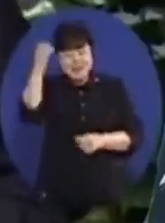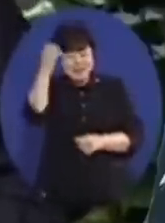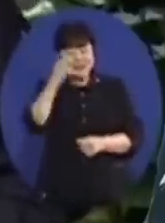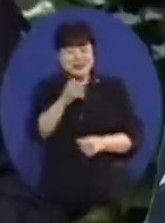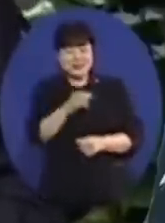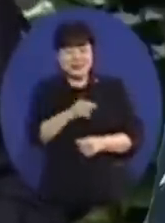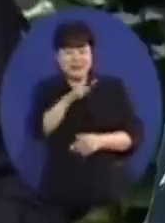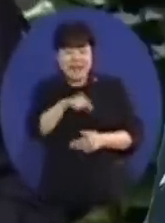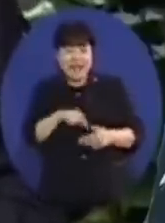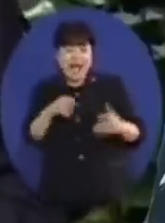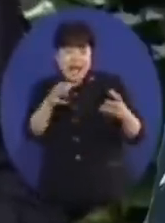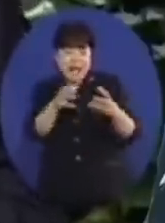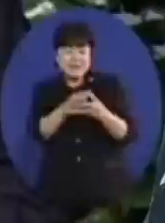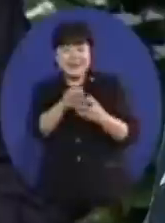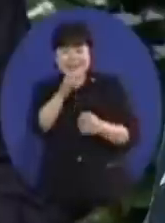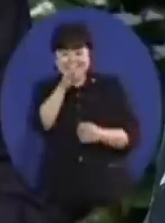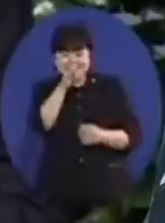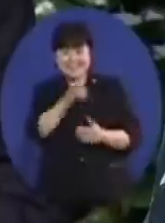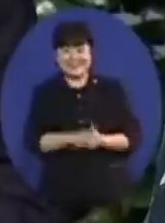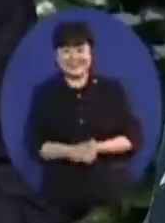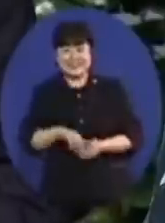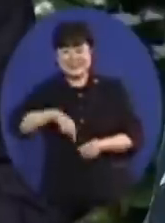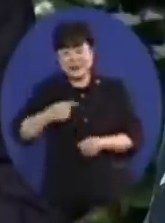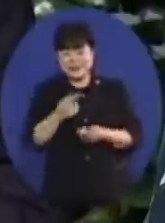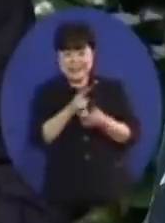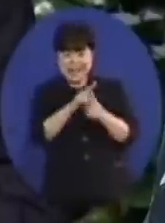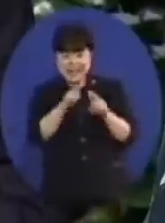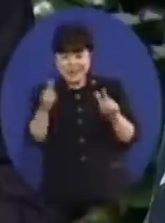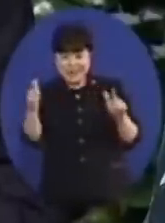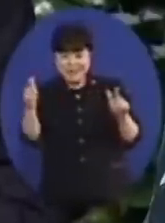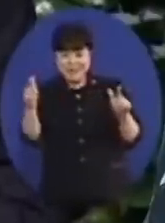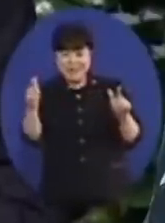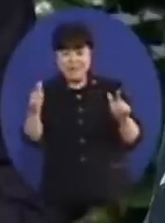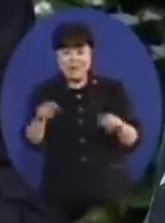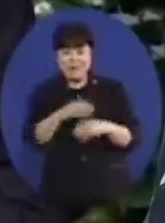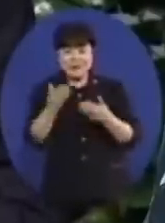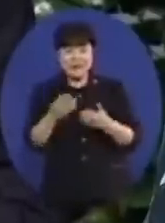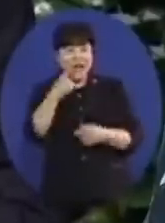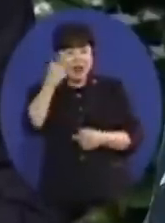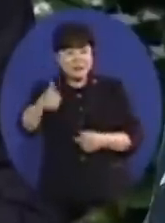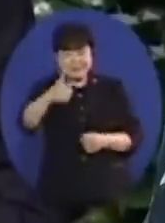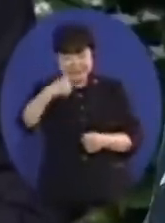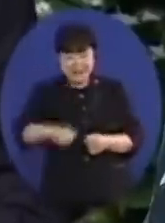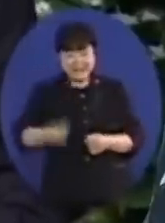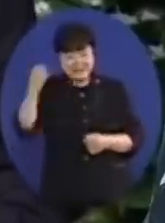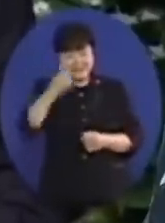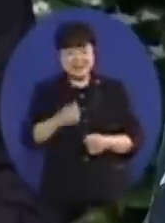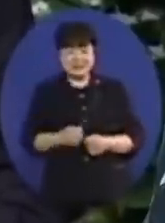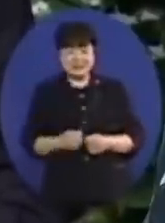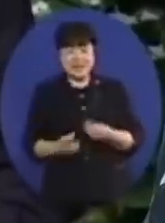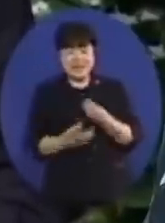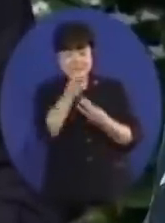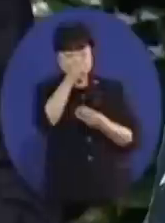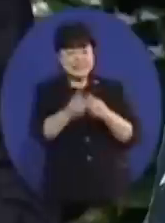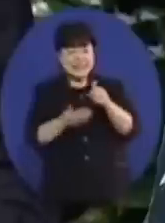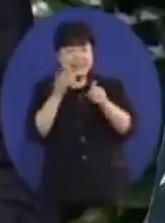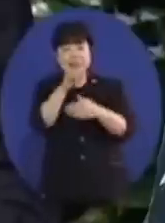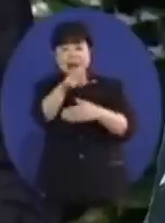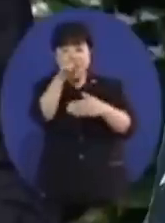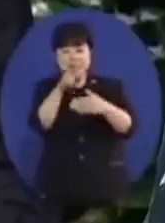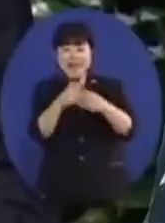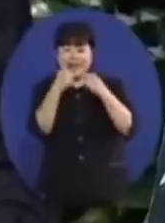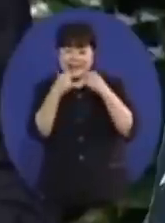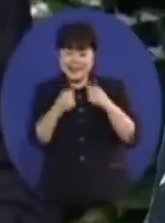성령님이십니다 나 혼자 있는 것이 아닙니다 모든 일에 아버지와 아들과 성령 삼일 제 하나님이